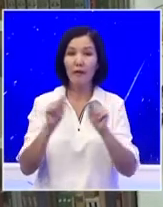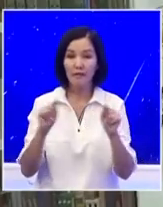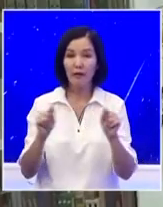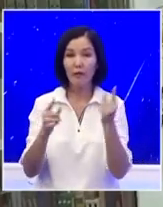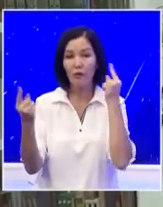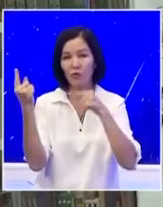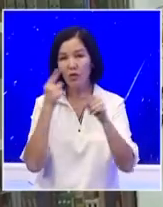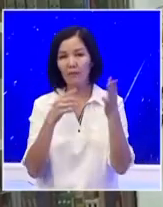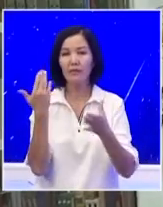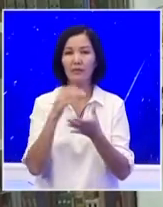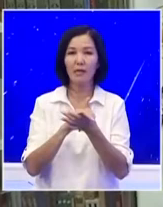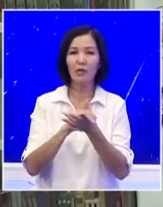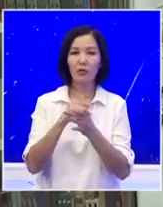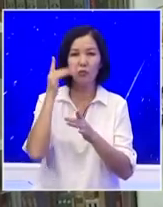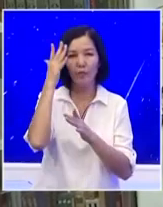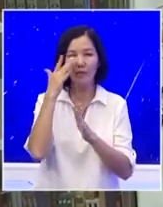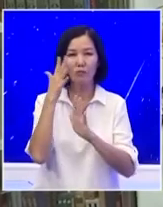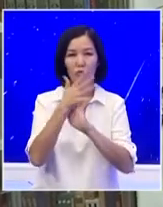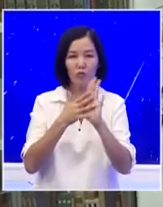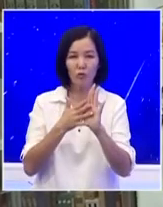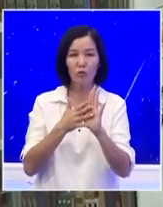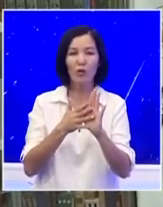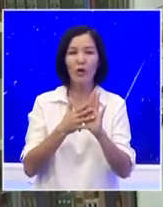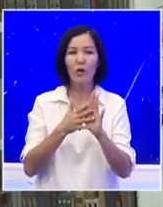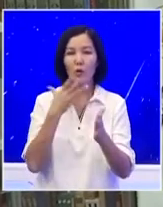ашу, ақындар өздерінің жүректерінен шыққан